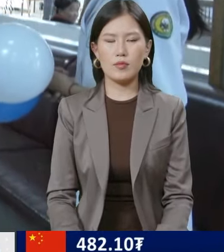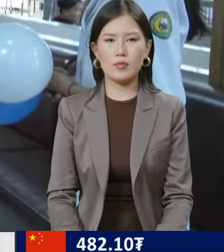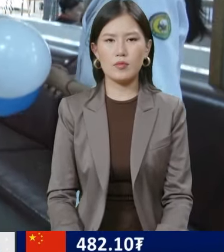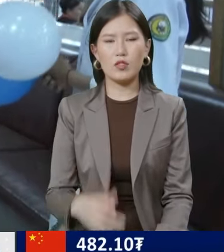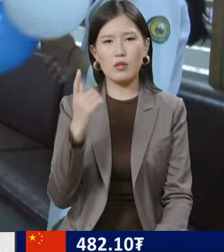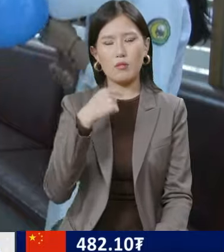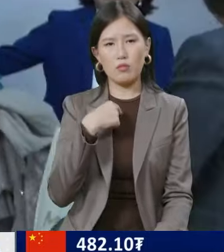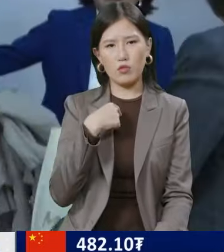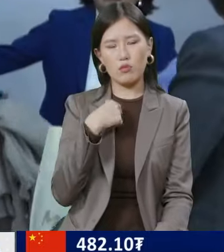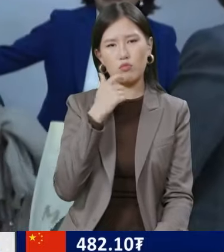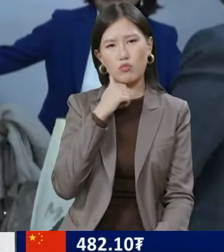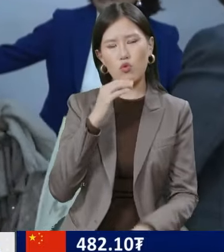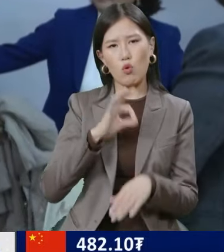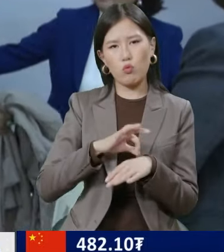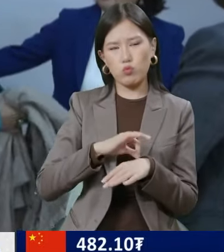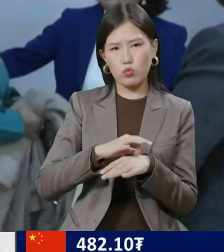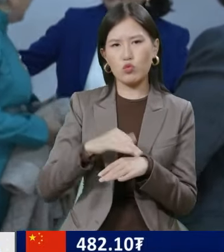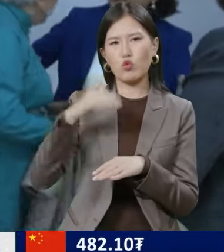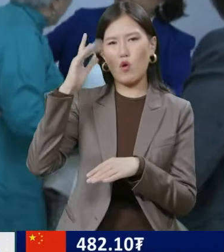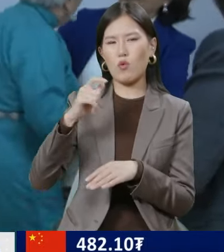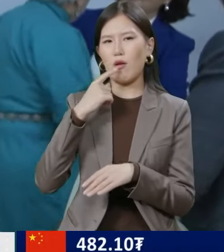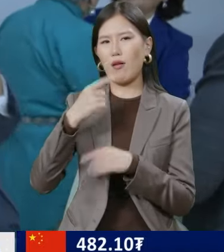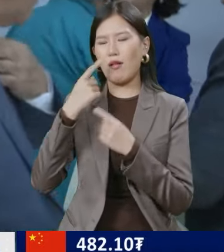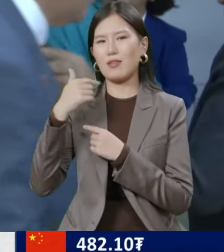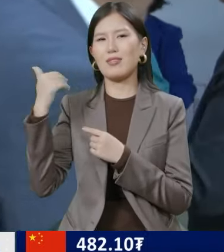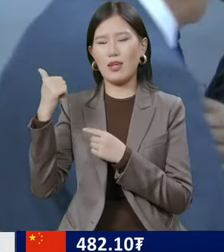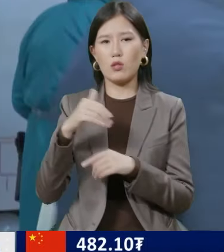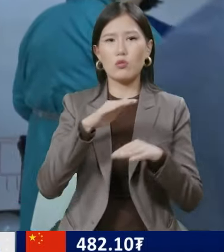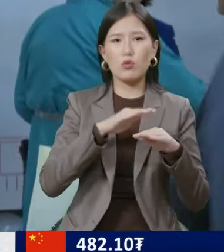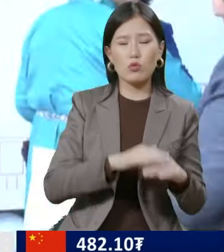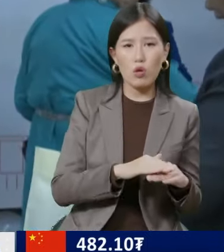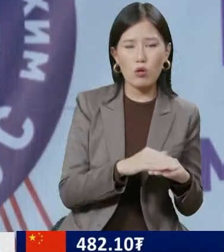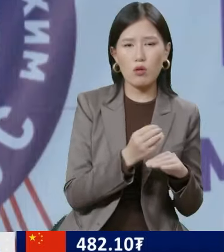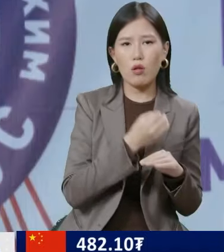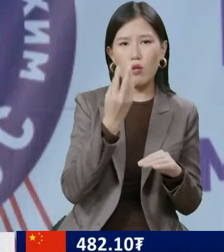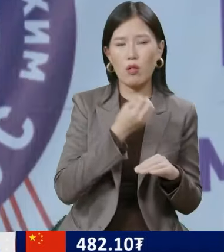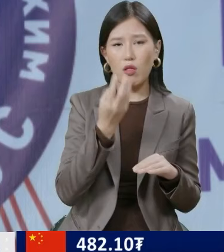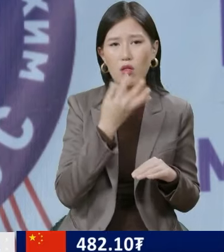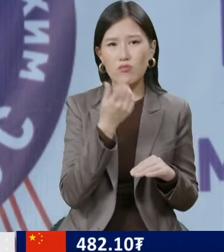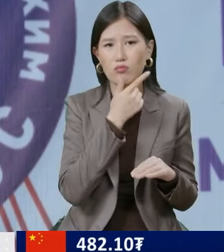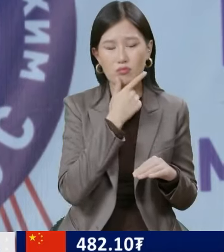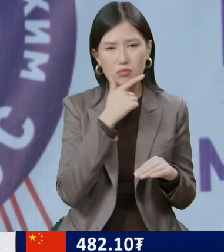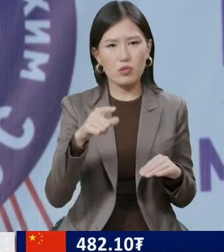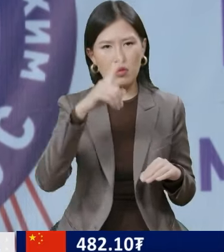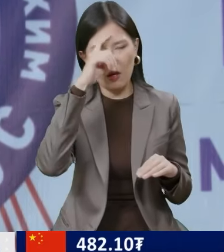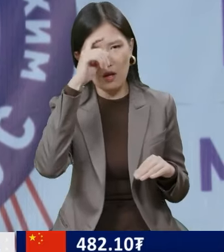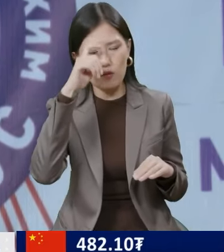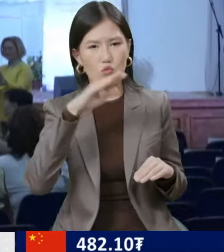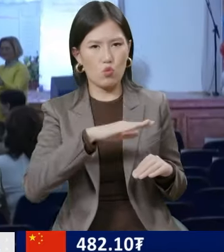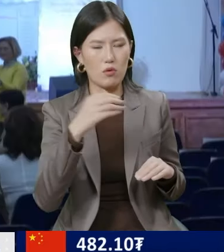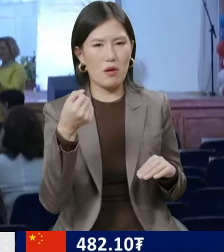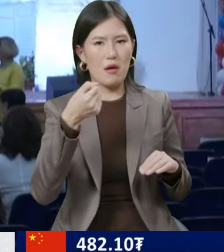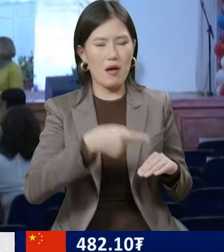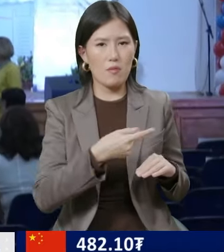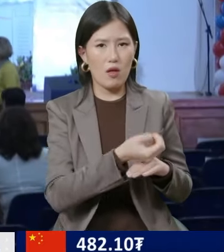Би өвдлөө гэж өөрийн завьраа том үе шиг тоочж чаддаггүй хүүхдийн эмч бол хамгийн чадварлаг бас хамгийн хариуцлагатай эмчнэрийн ажил юм. Тийм учраас